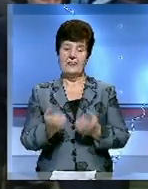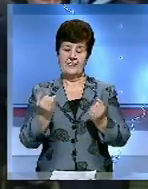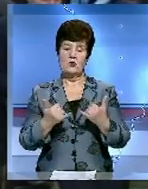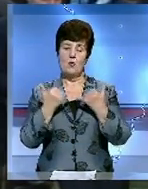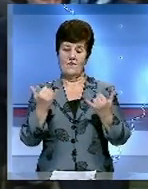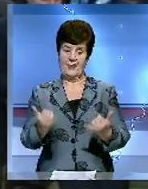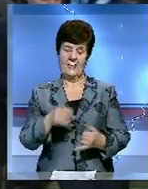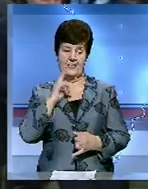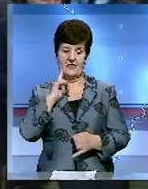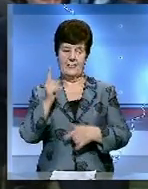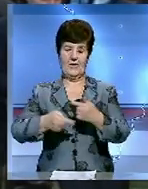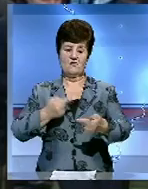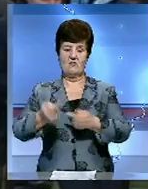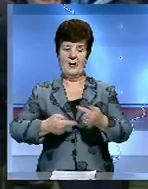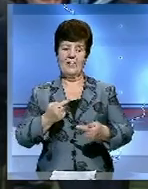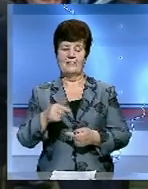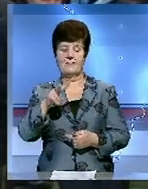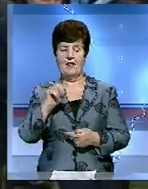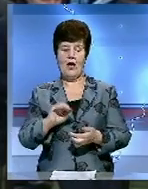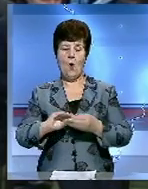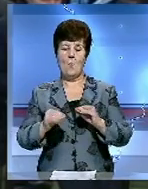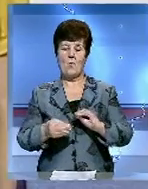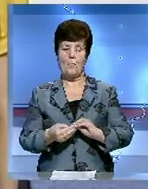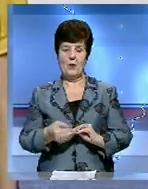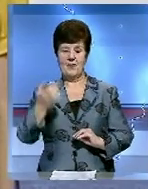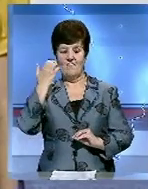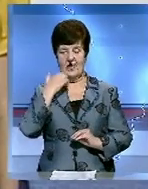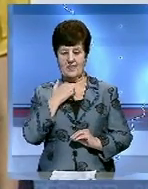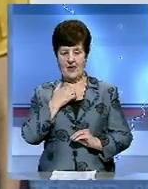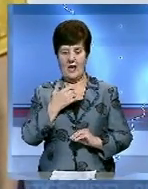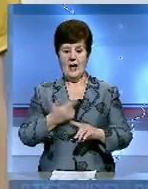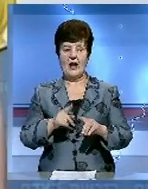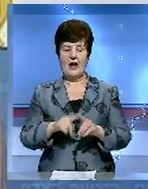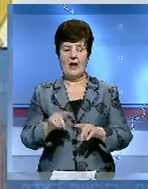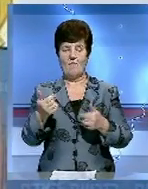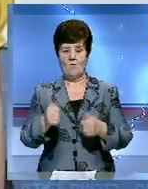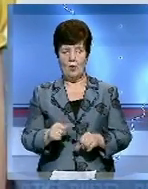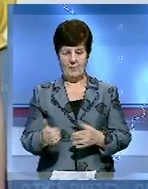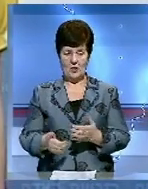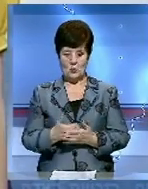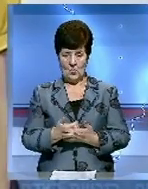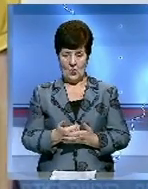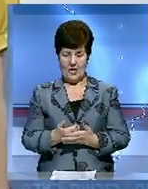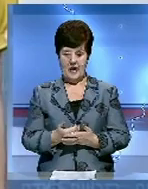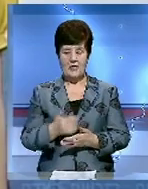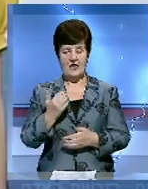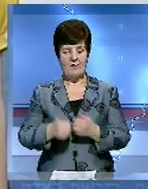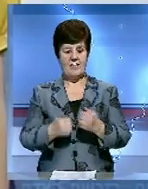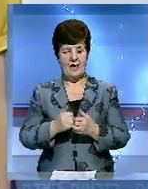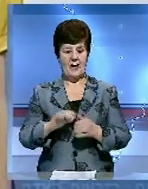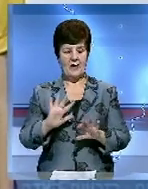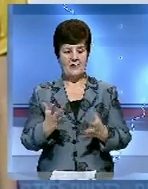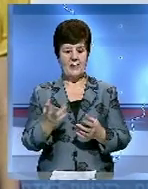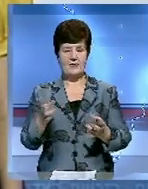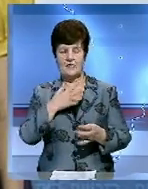tânăra generație la o problemă veche care are forme noi, dar care de fiecare dată are nevoie de multă susținere atunci